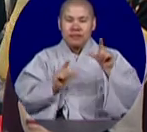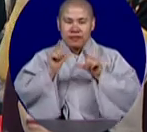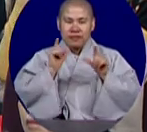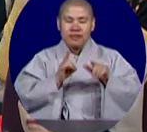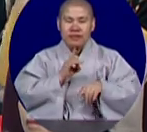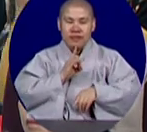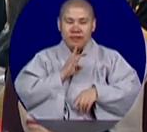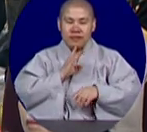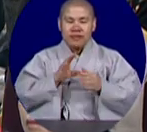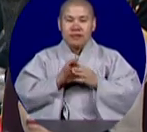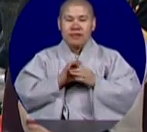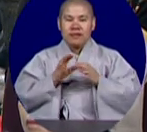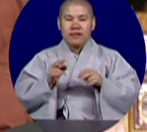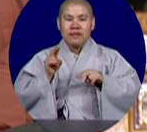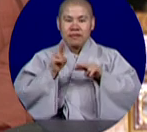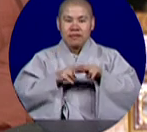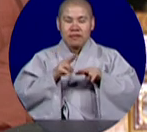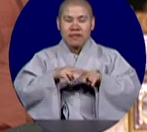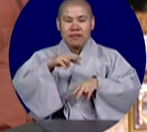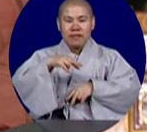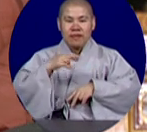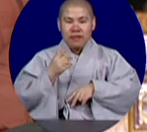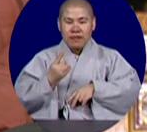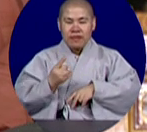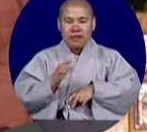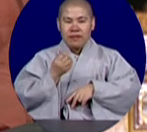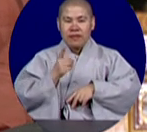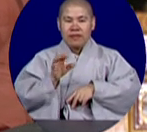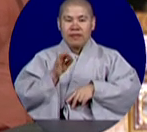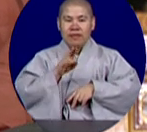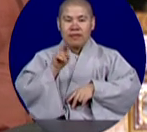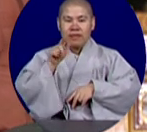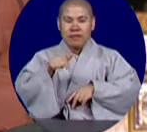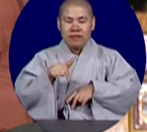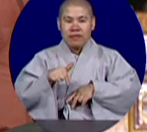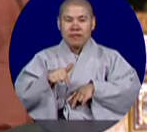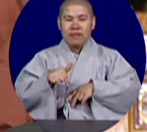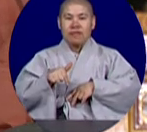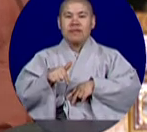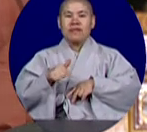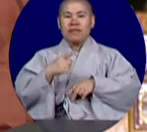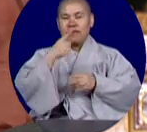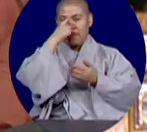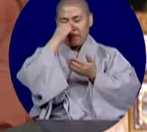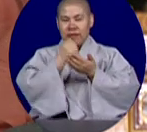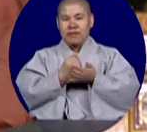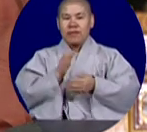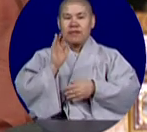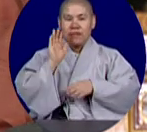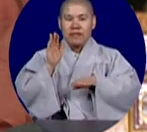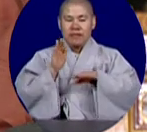그게 상관없어요. 맞아도 그거는 황벽이 이거는 손바닥 한 번 준 거고.